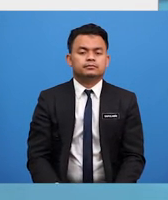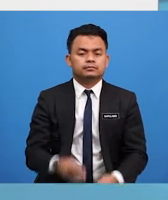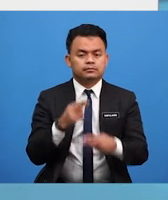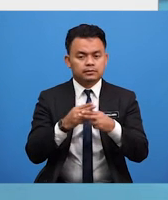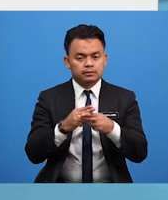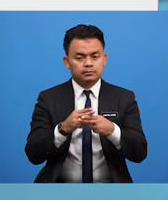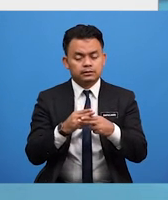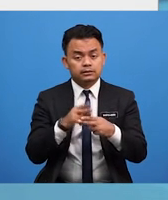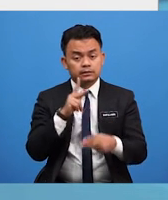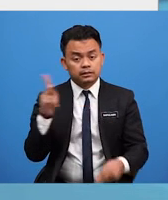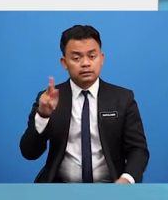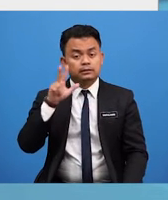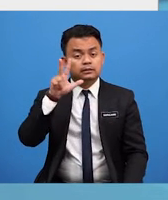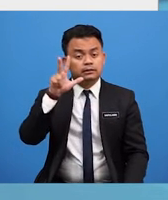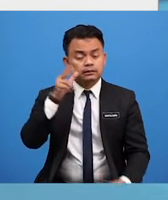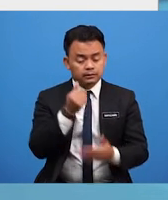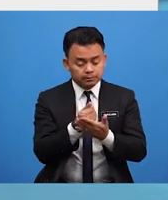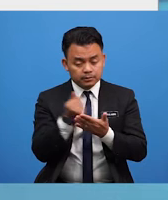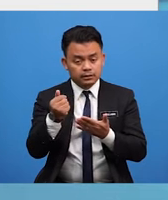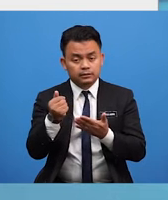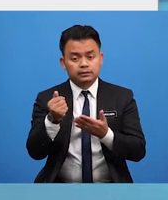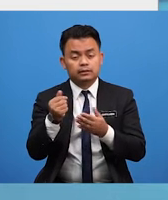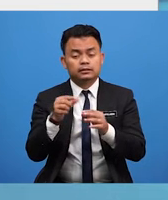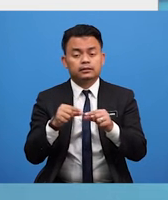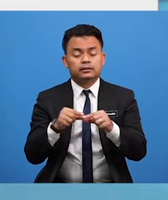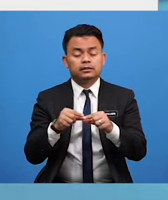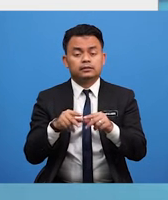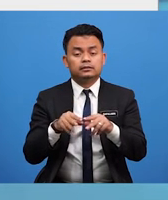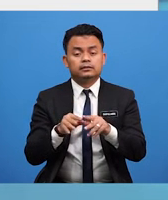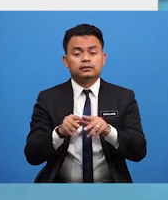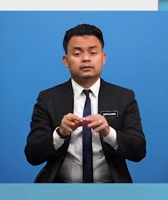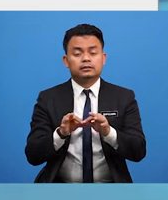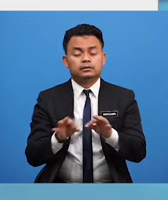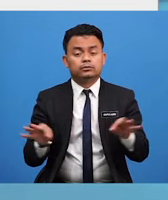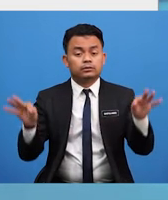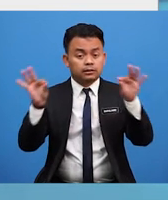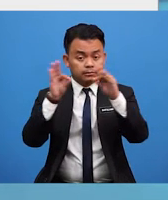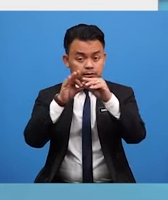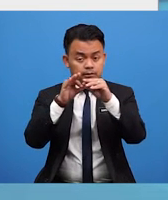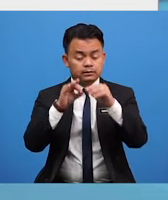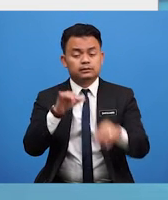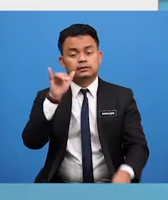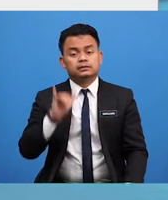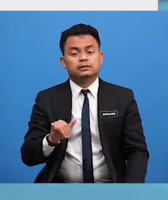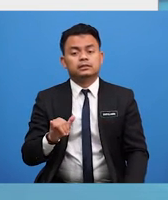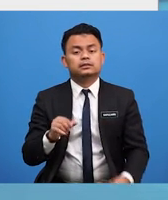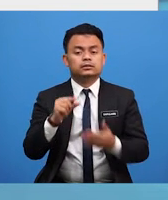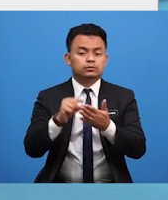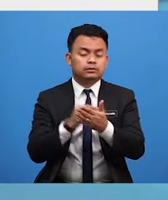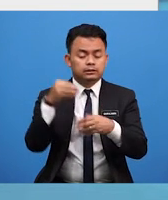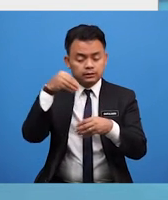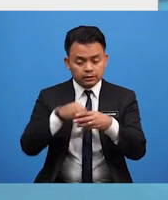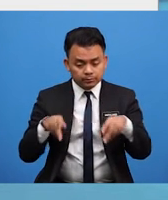namakan tiga peralatan utama yang digunakan dalam proses menerap.